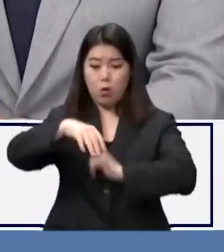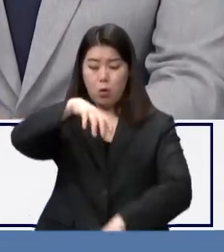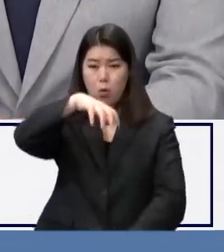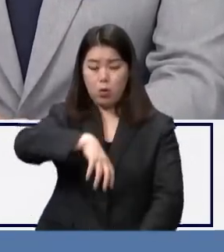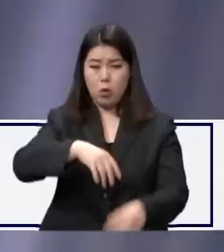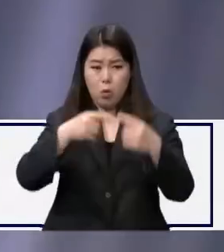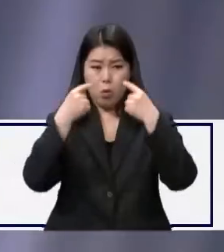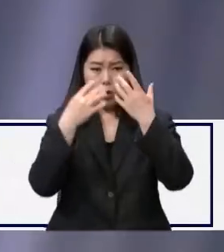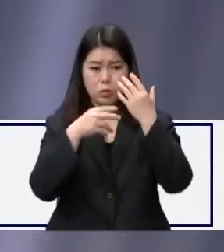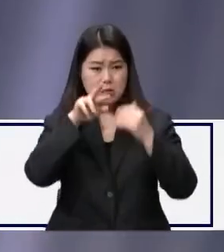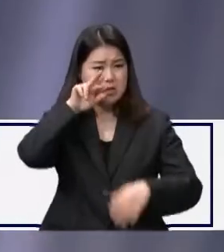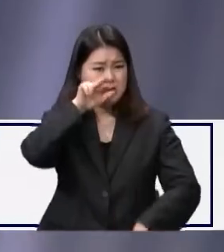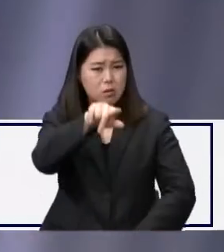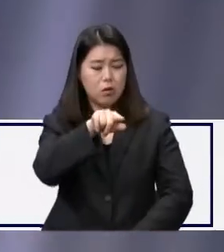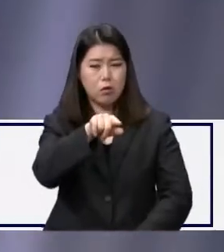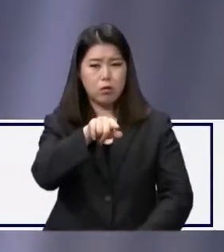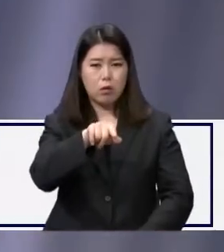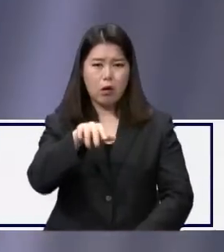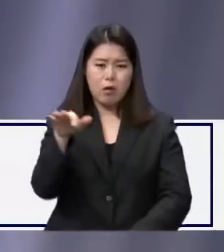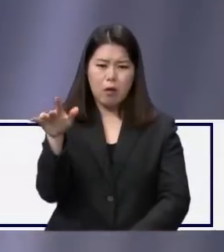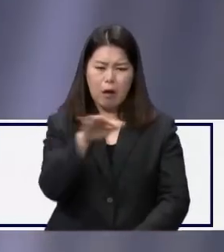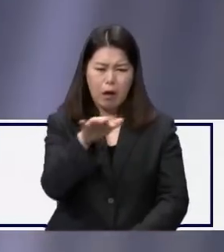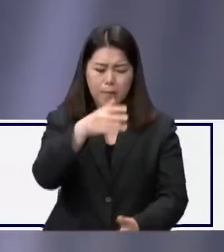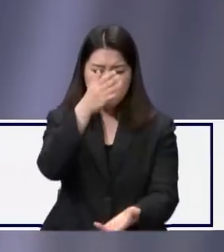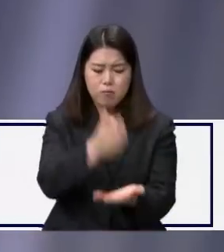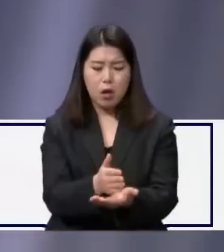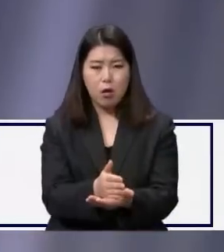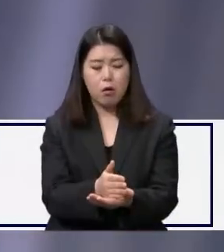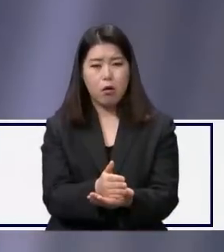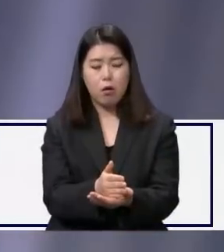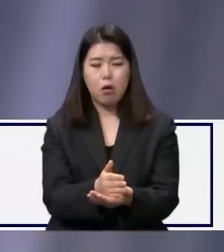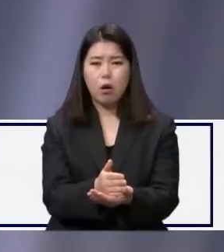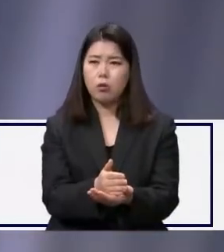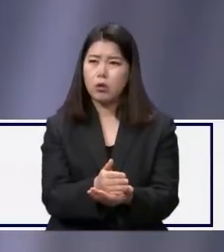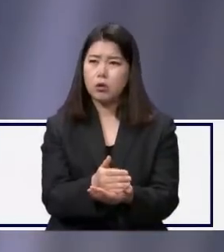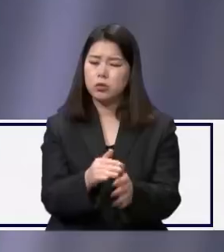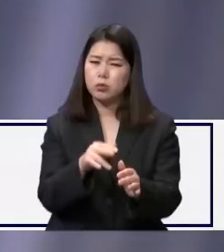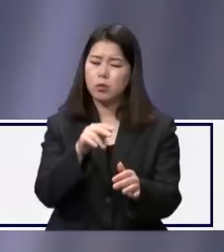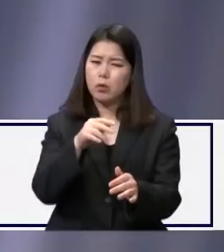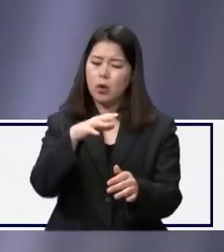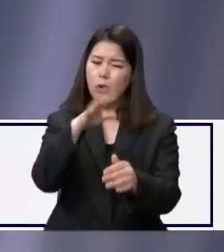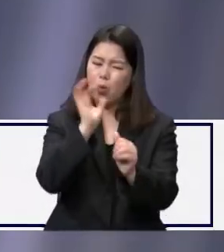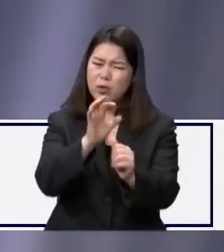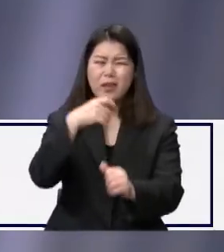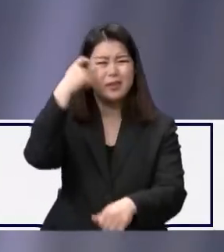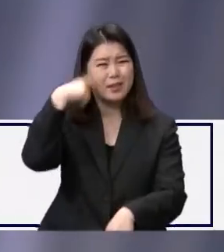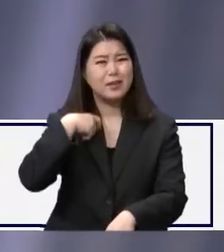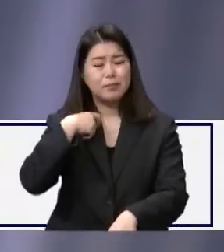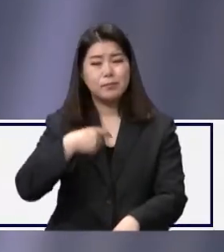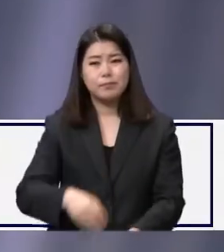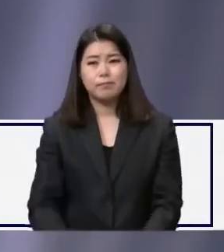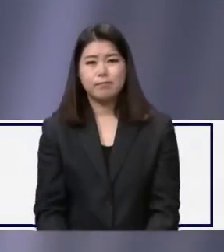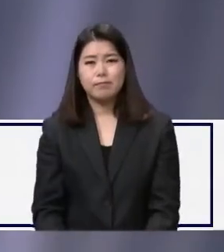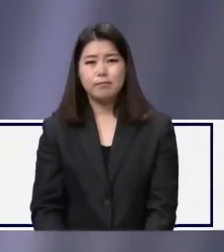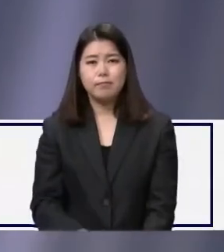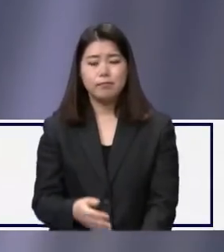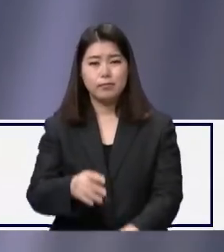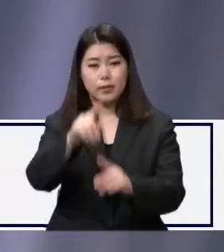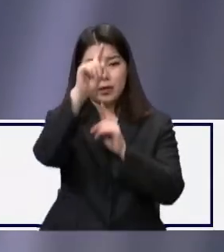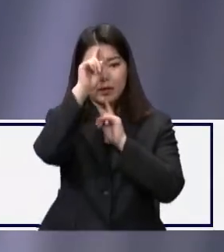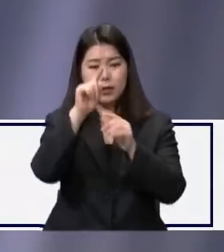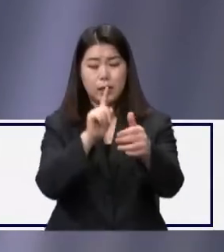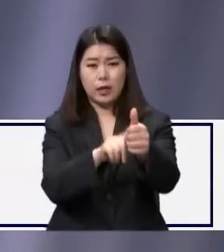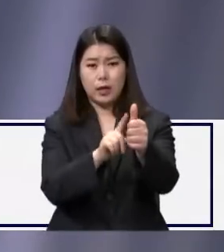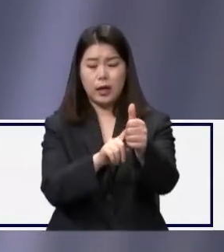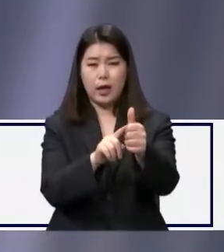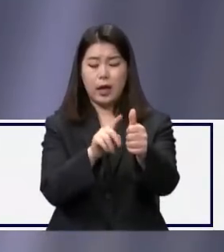정확히 지적하면서 이간질 당하지 마셔라라고 하는 건 다그치는 느낌이 강했죠 저는 지금 이원우 의원 한